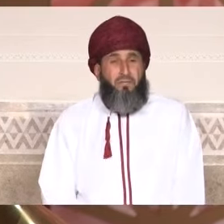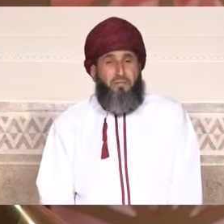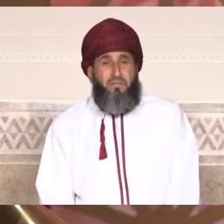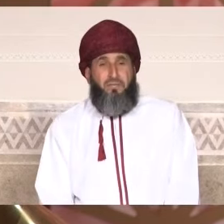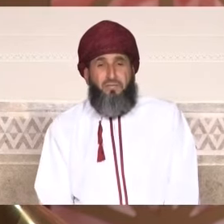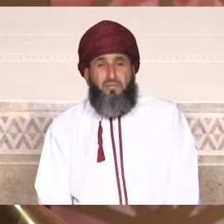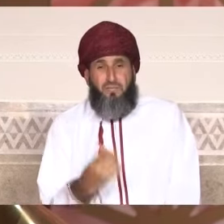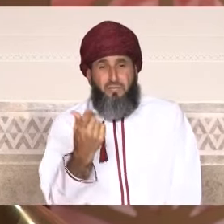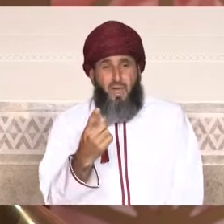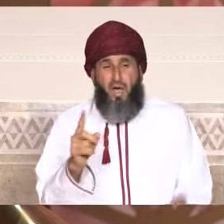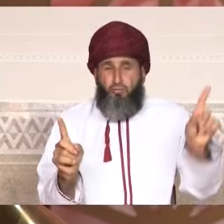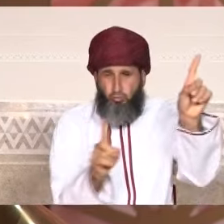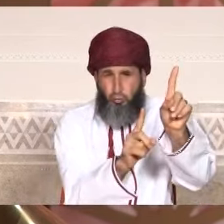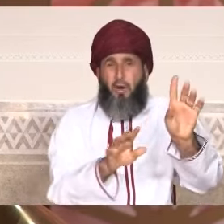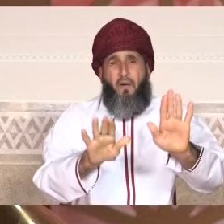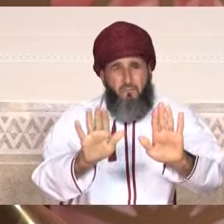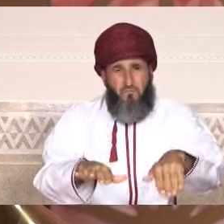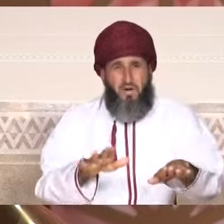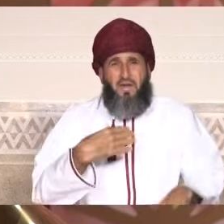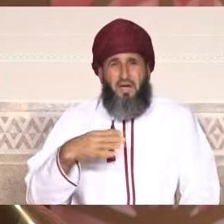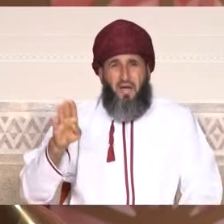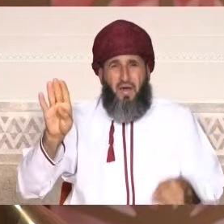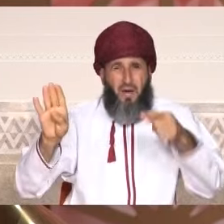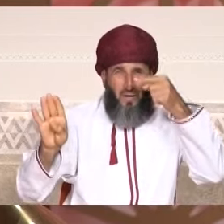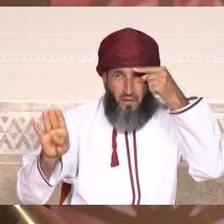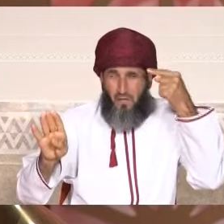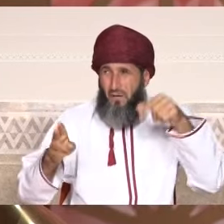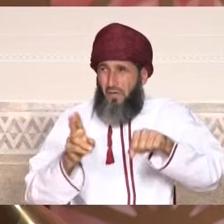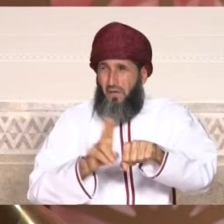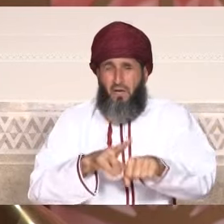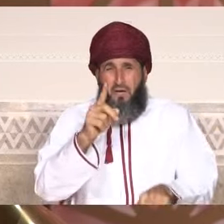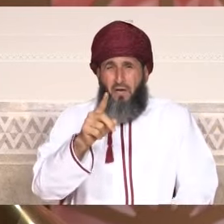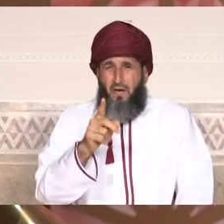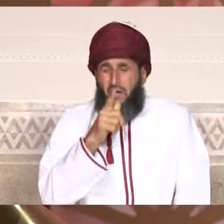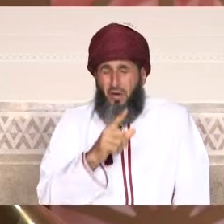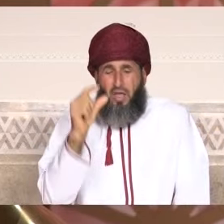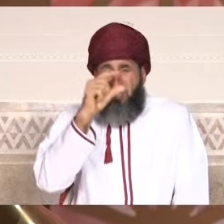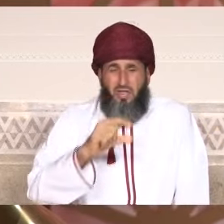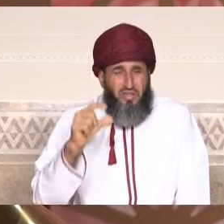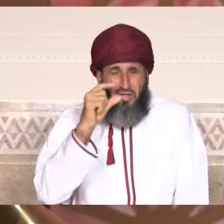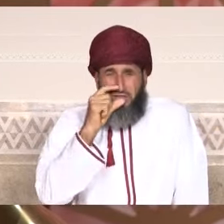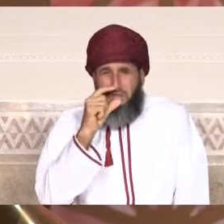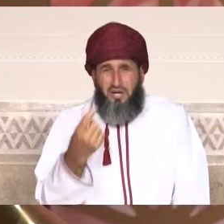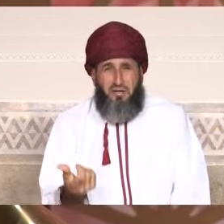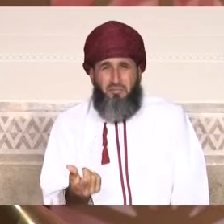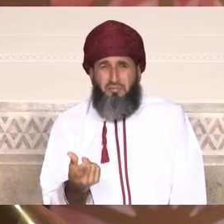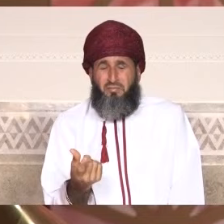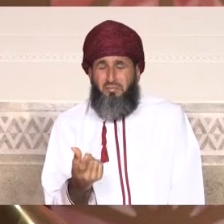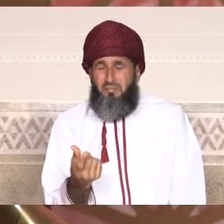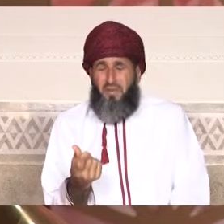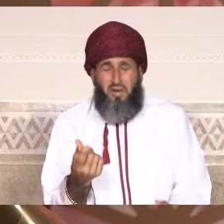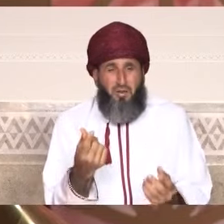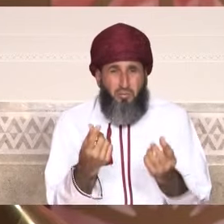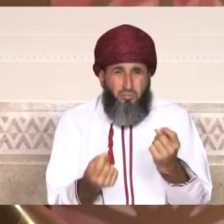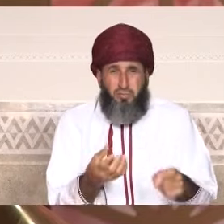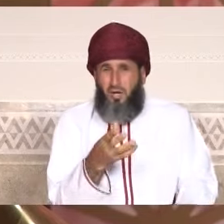فشى فيهم الإلحاد، وانطمست فطرهم، وانطمست معالم دينهم وملالهم،